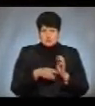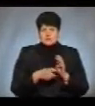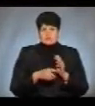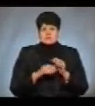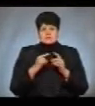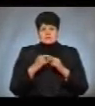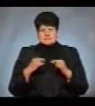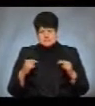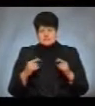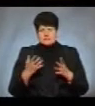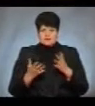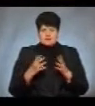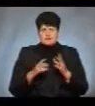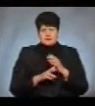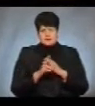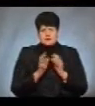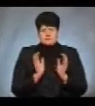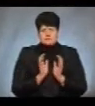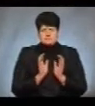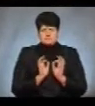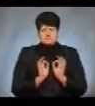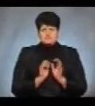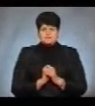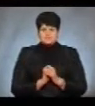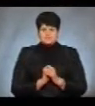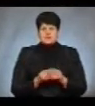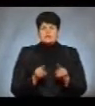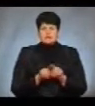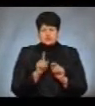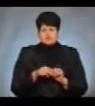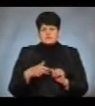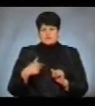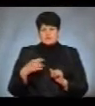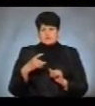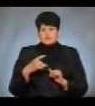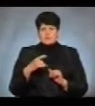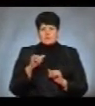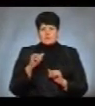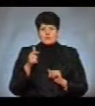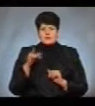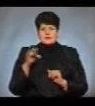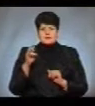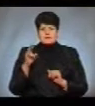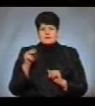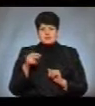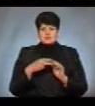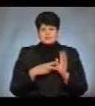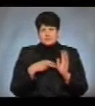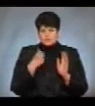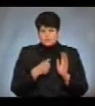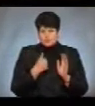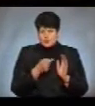стіл, ну, але все-таки храм залишився в нормальному стані. В тому ж Заліщицькому районі, в селі Угреньківці, в 2017